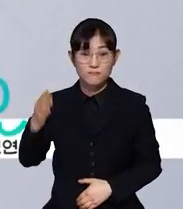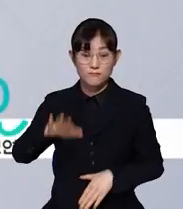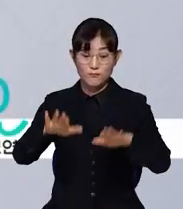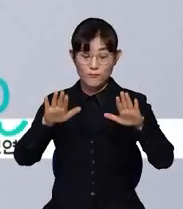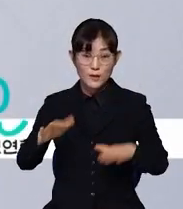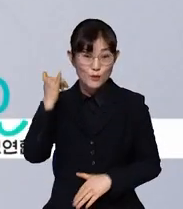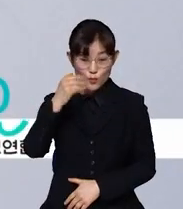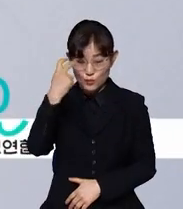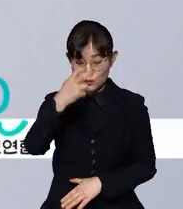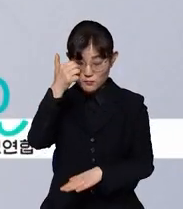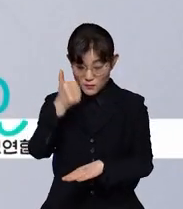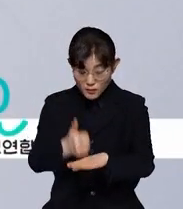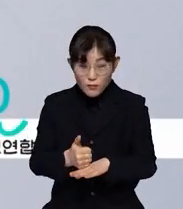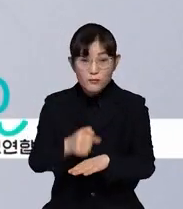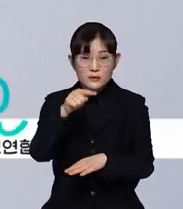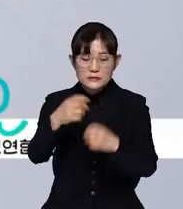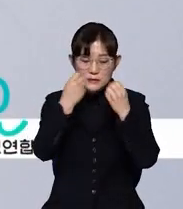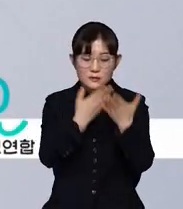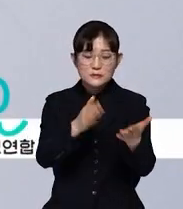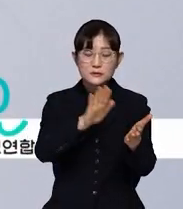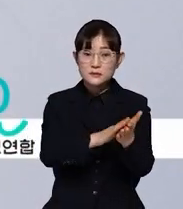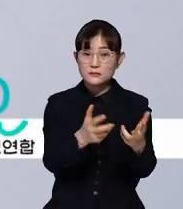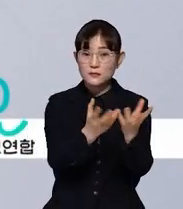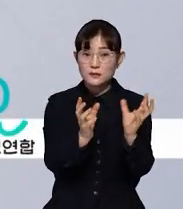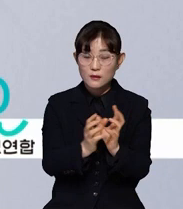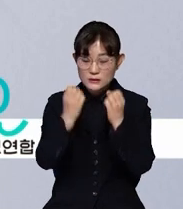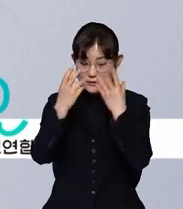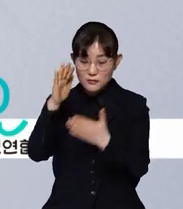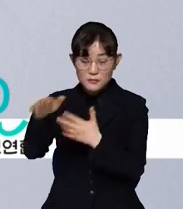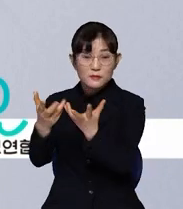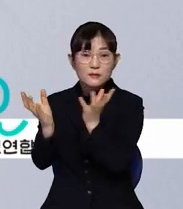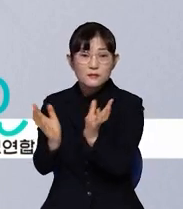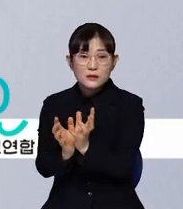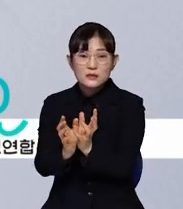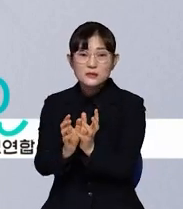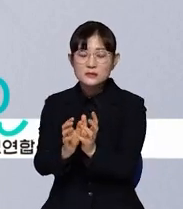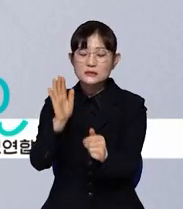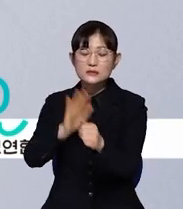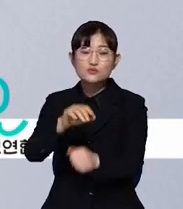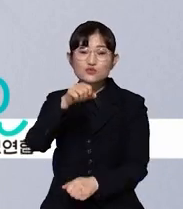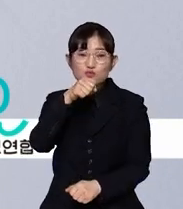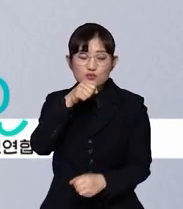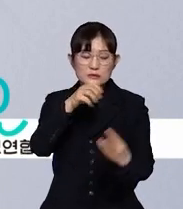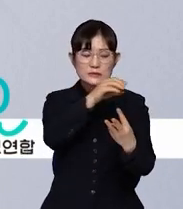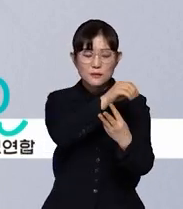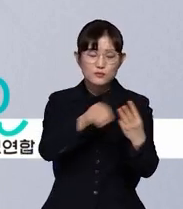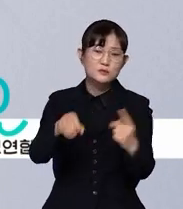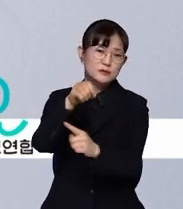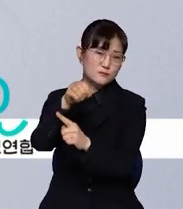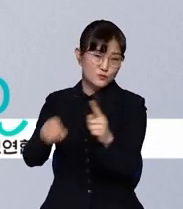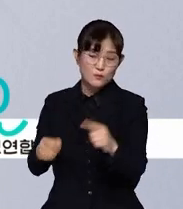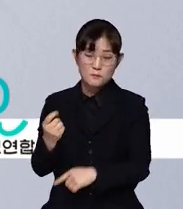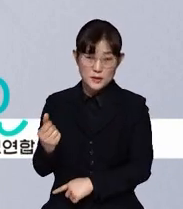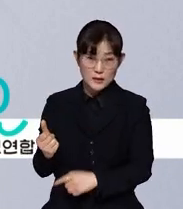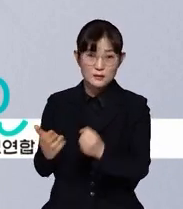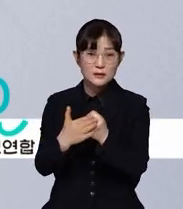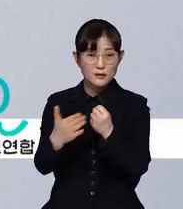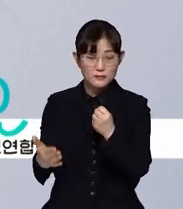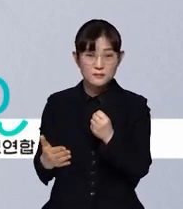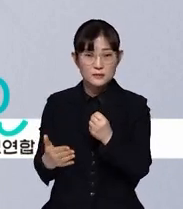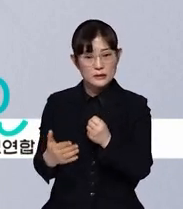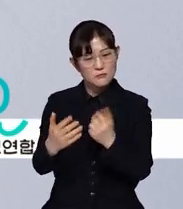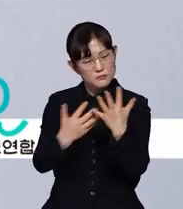나온 여론조사에서 개혁신당과 새로운 미래는 각각 3%와 1%의 지지율에 그쳐 전망이